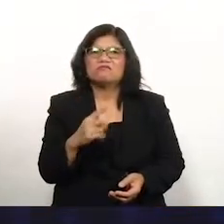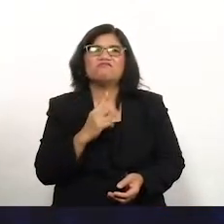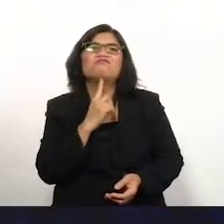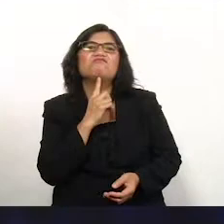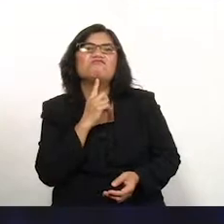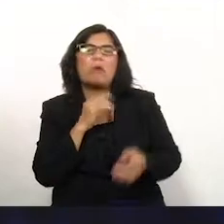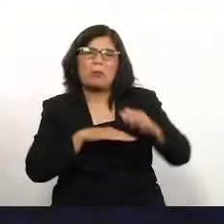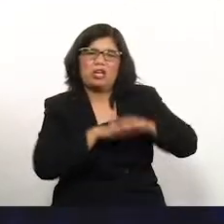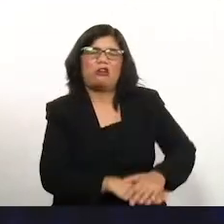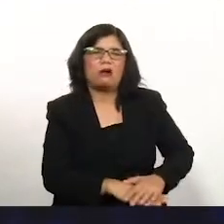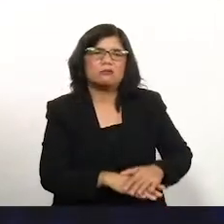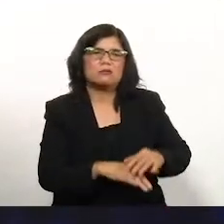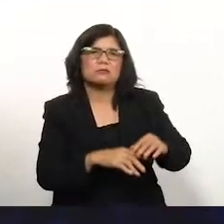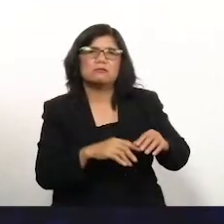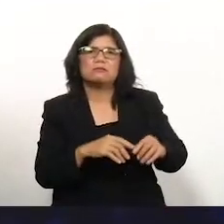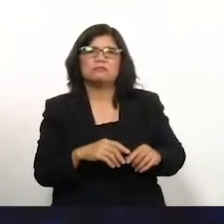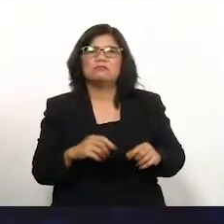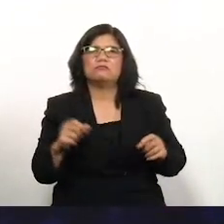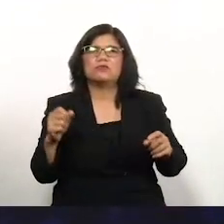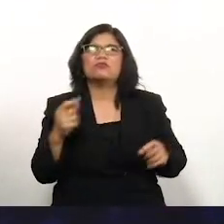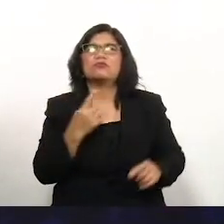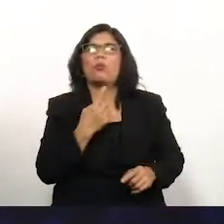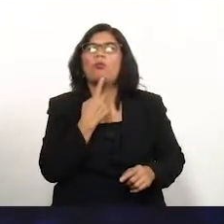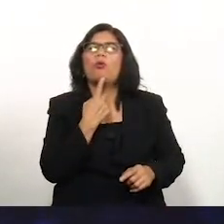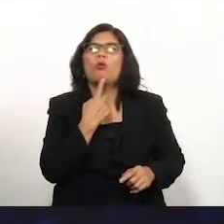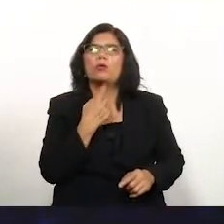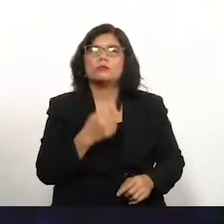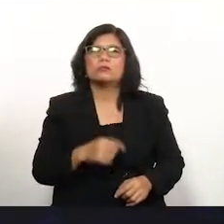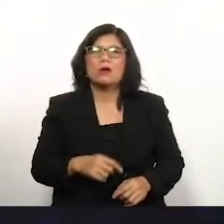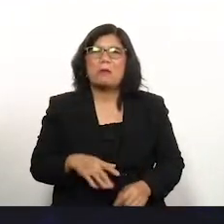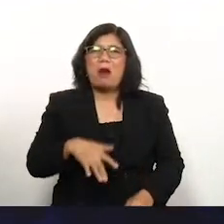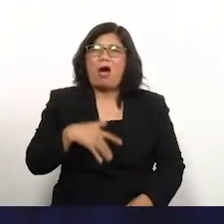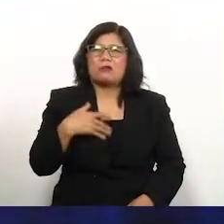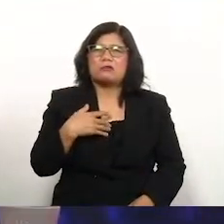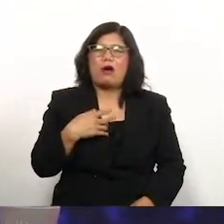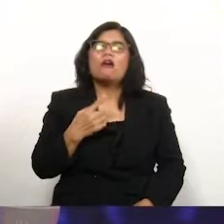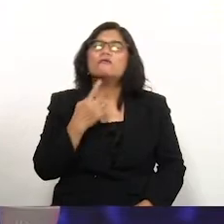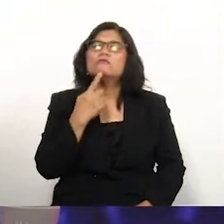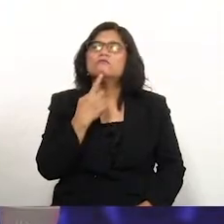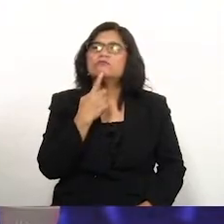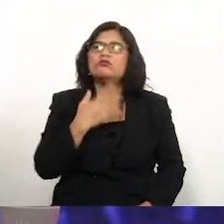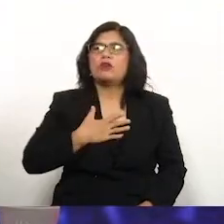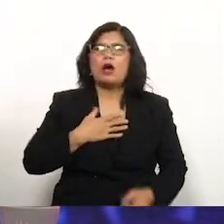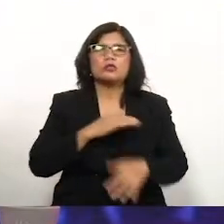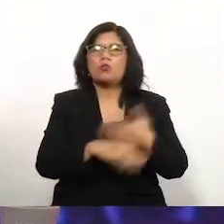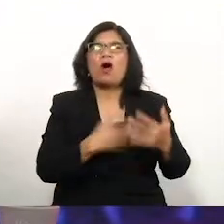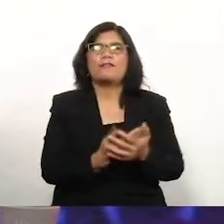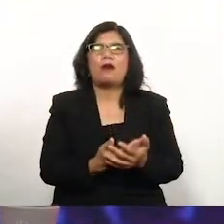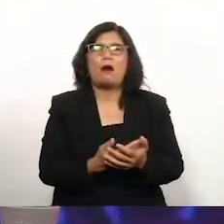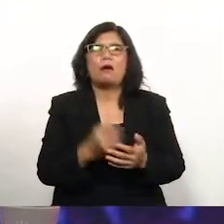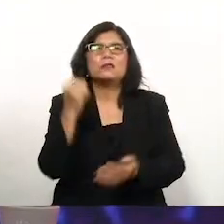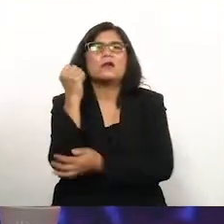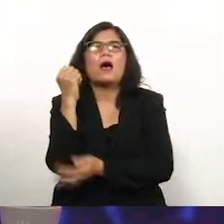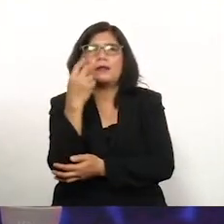Hai menindas menjajah sombong merasa dia punya segala-galanya Arogan